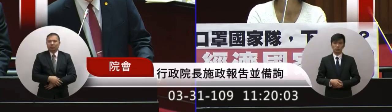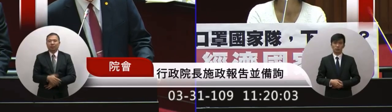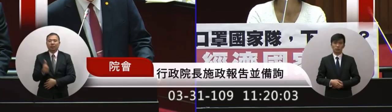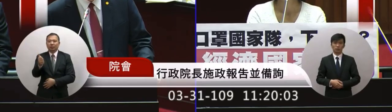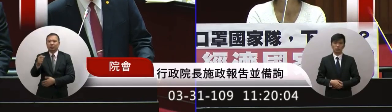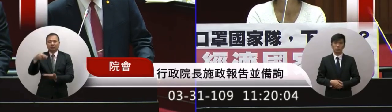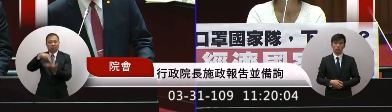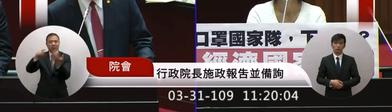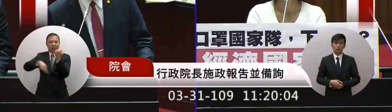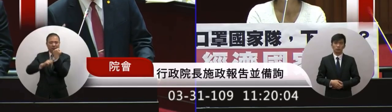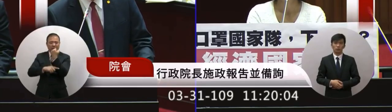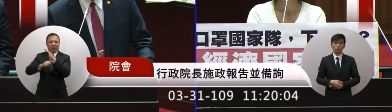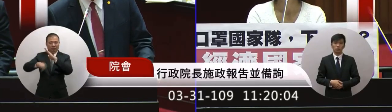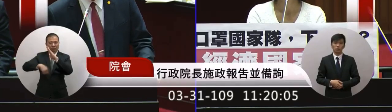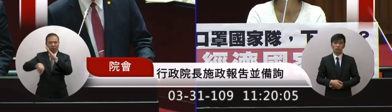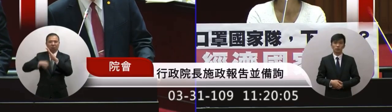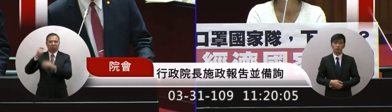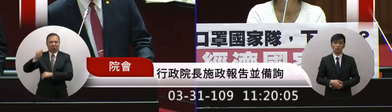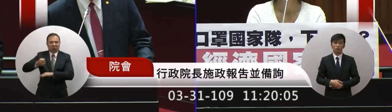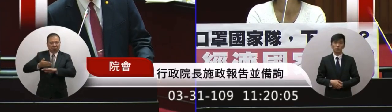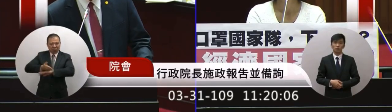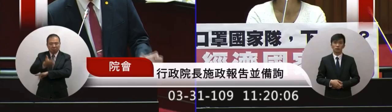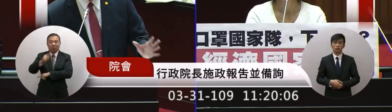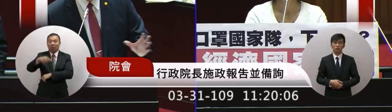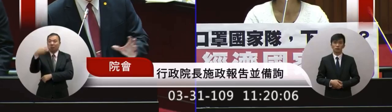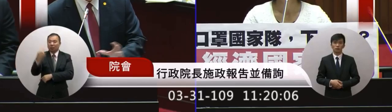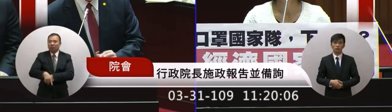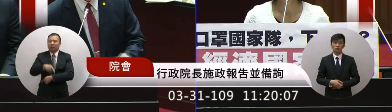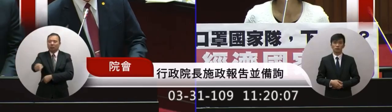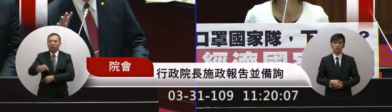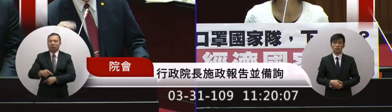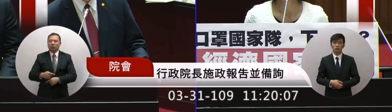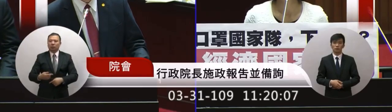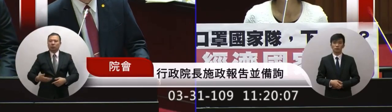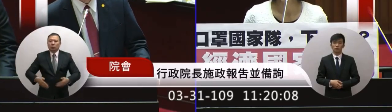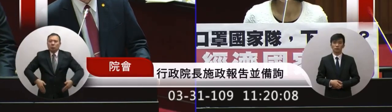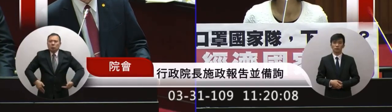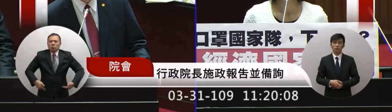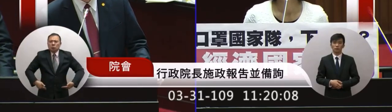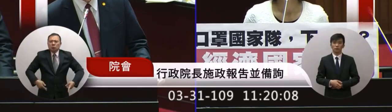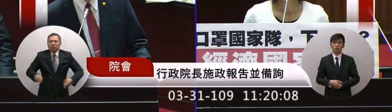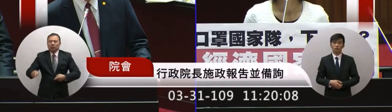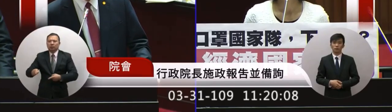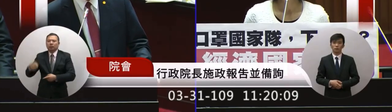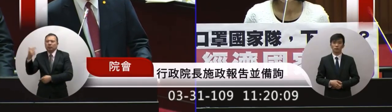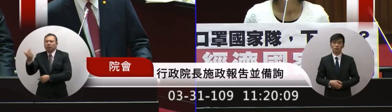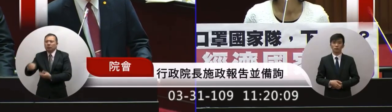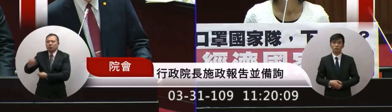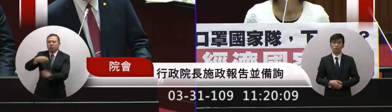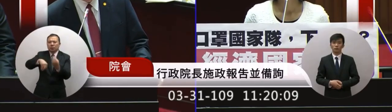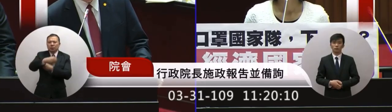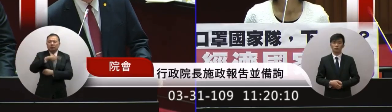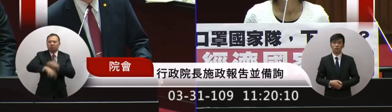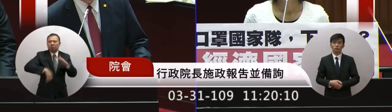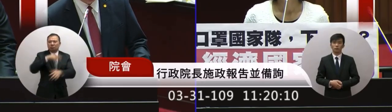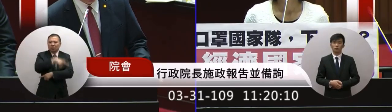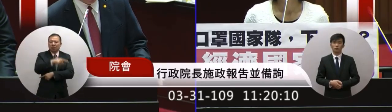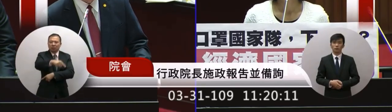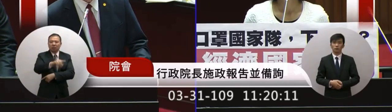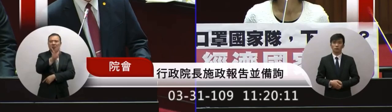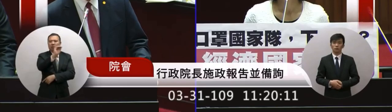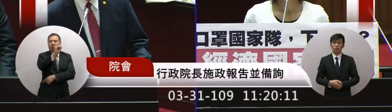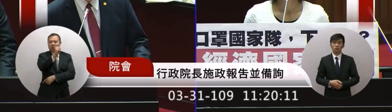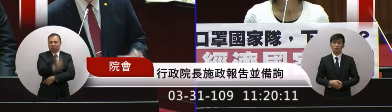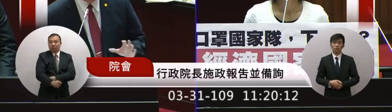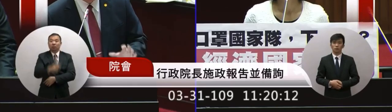应支持嘛。啊，后壁了，佮以往自己各部会佮超出来佮400亿，安尼1000亿嘛。啊，1000亿了，佮